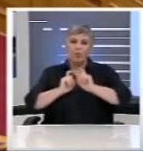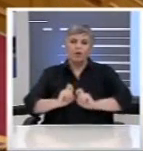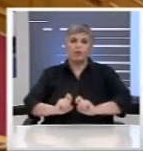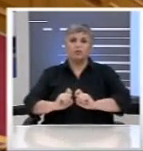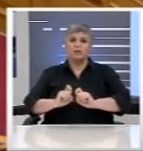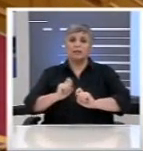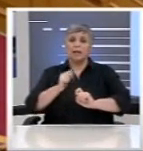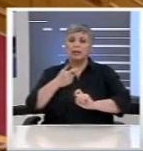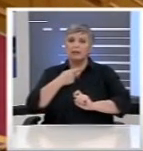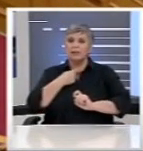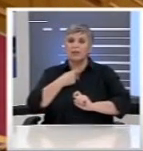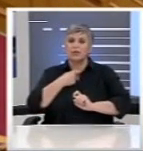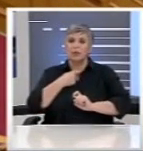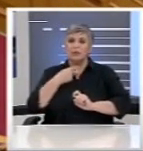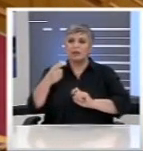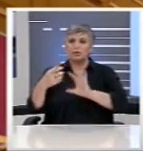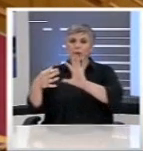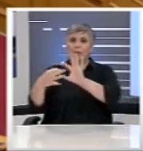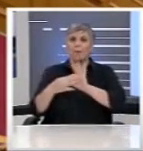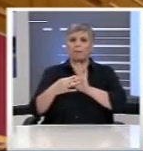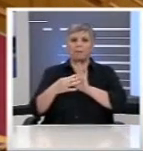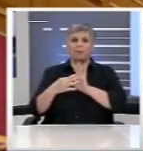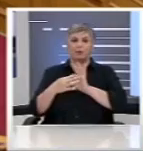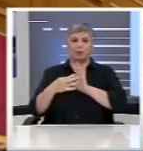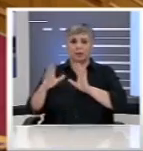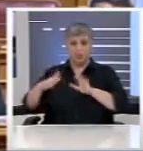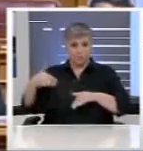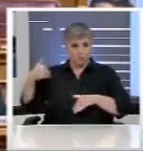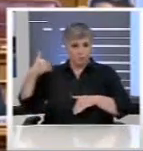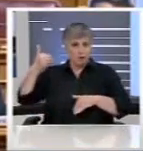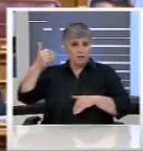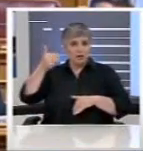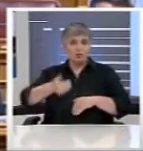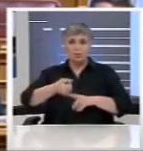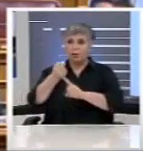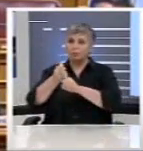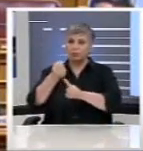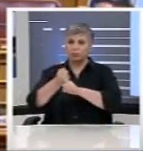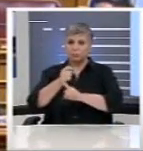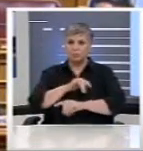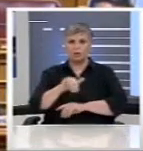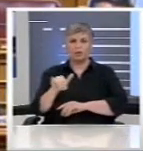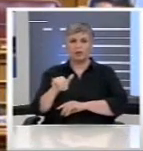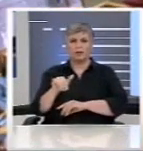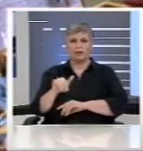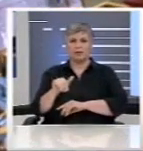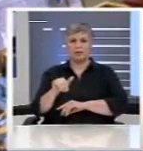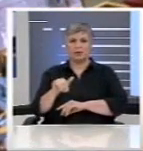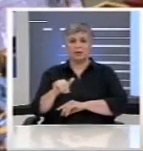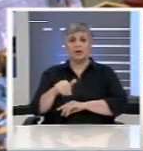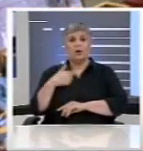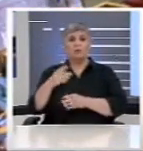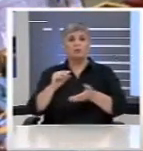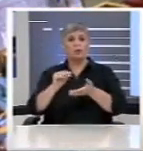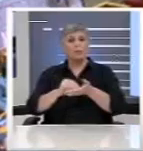κάθε άλλη οικονομία της Ευρωζώνης, και δεν την είχαμε και εσείς ποτέ δεν τη διεκδικήσατε, αλλά και συγκεκριμένες